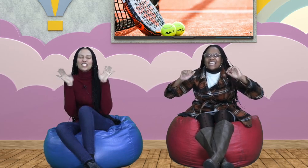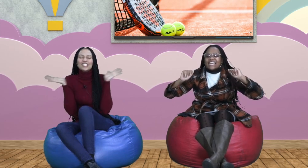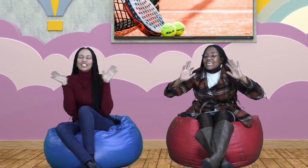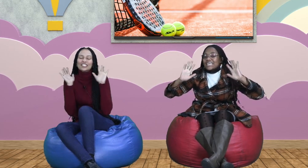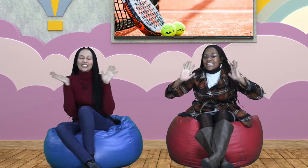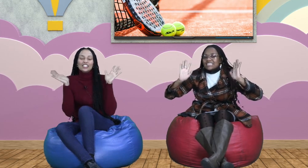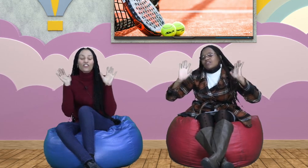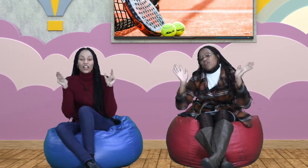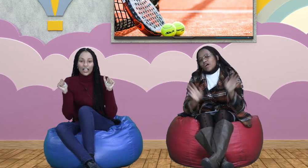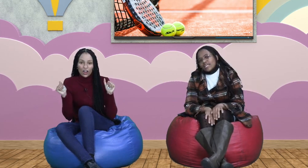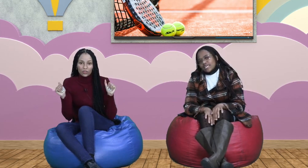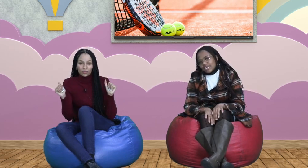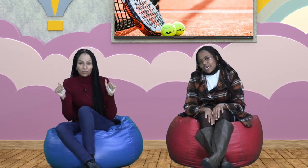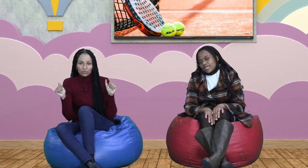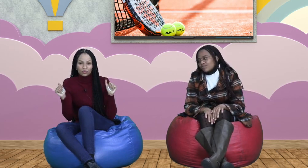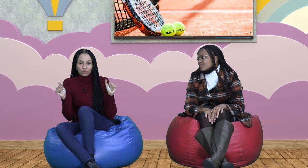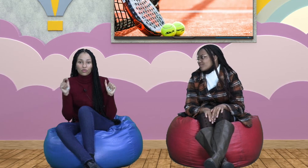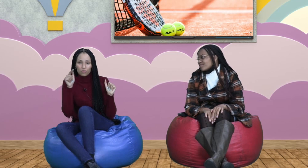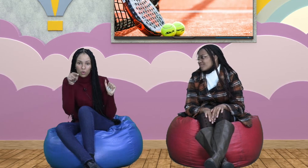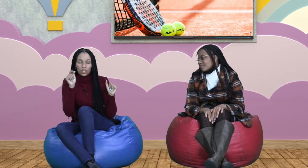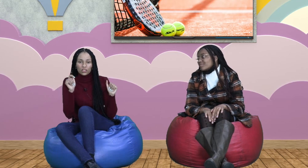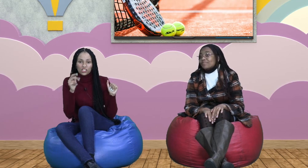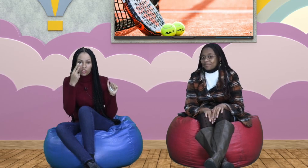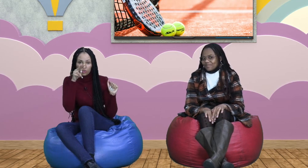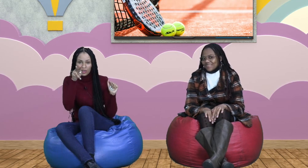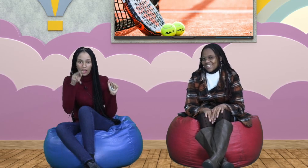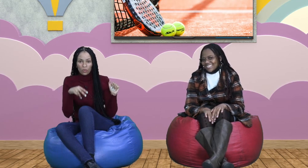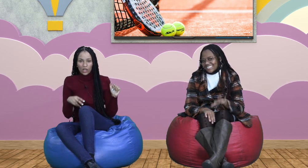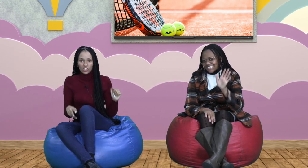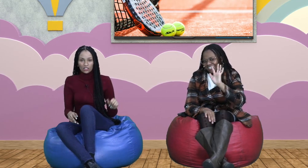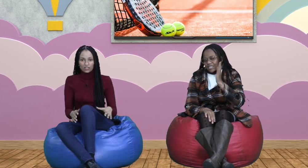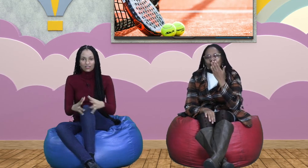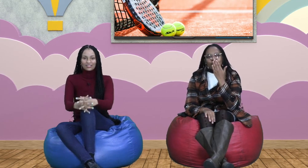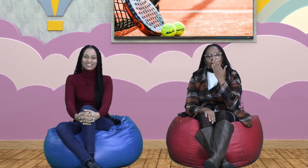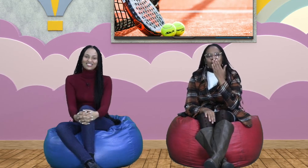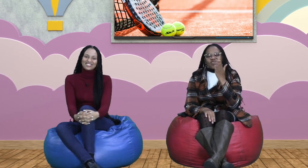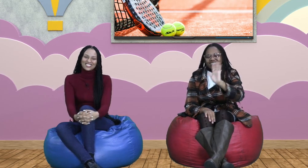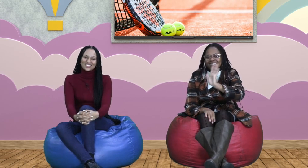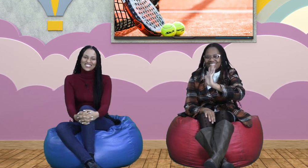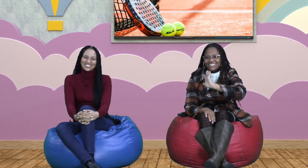Totsiens. Tot Vir volgende nou. keer. môre sien ons mekaar. Watch it.